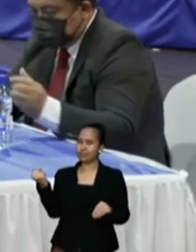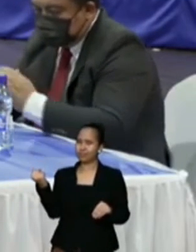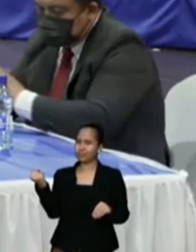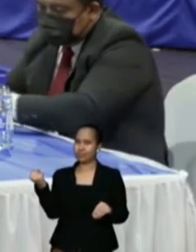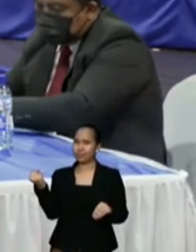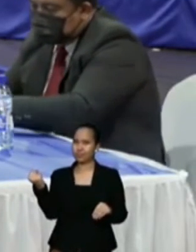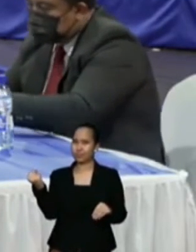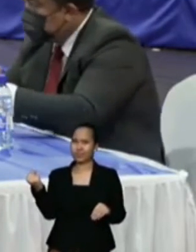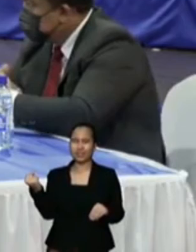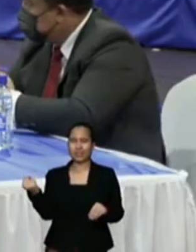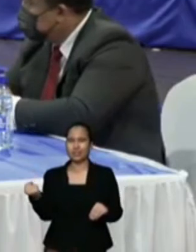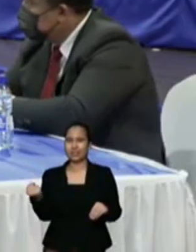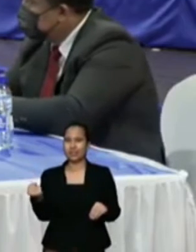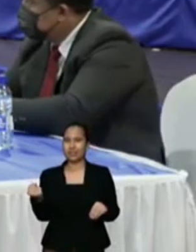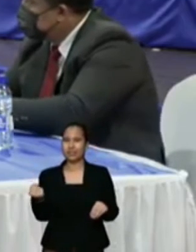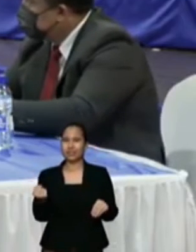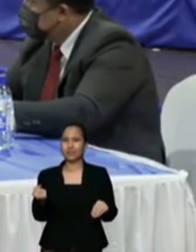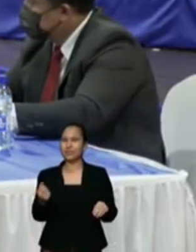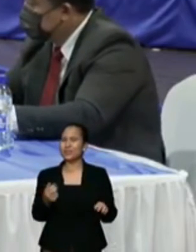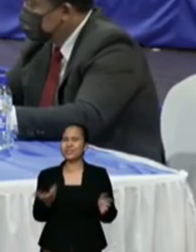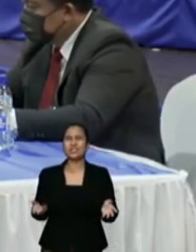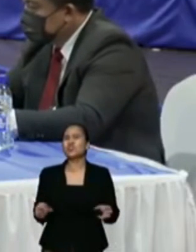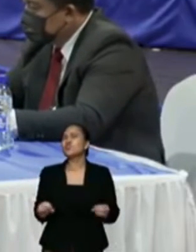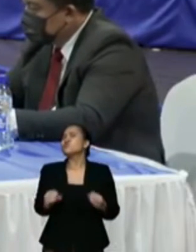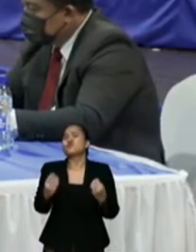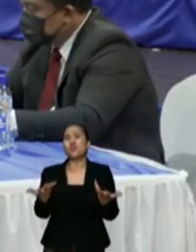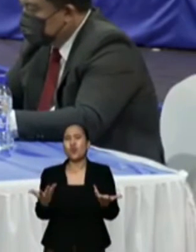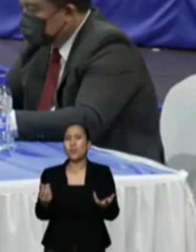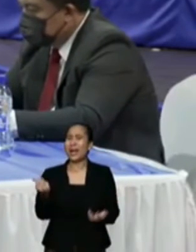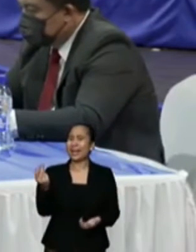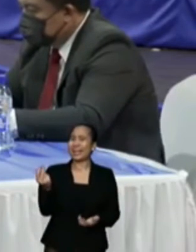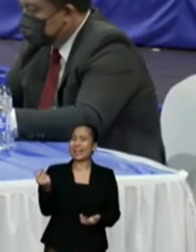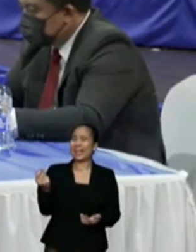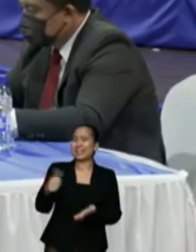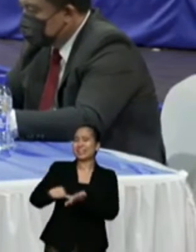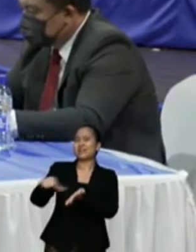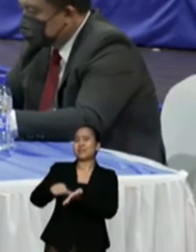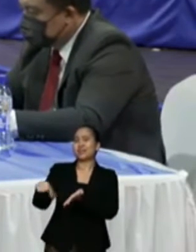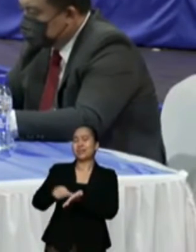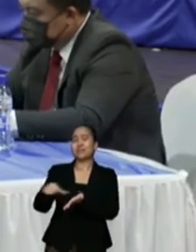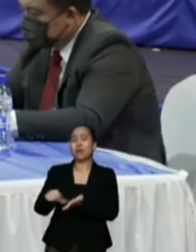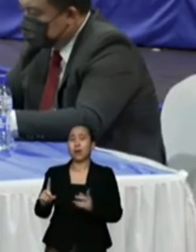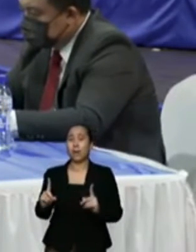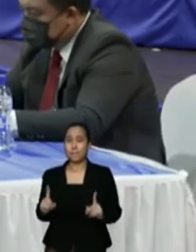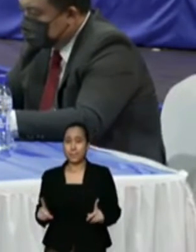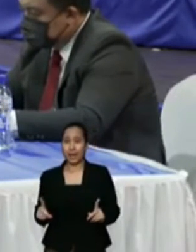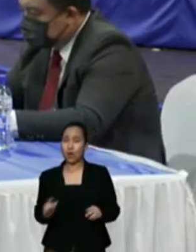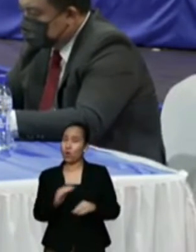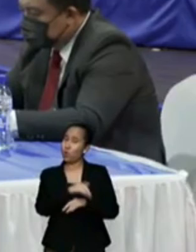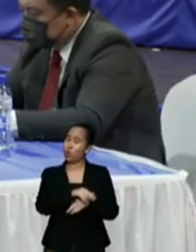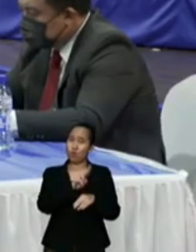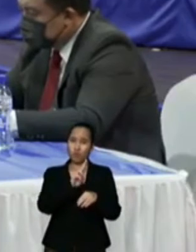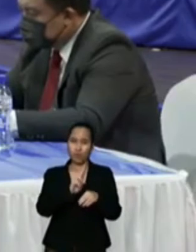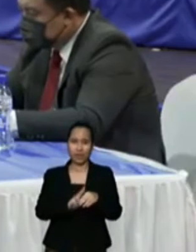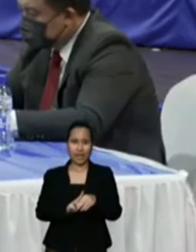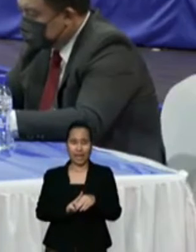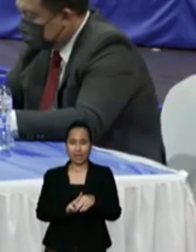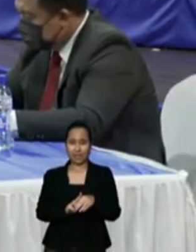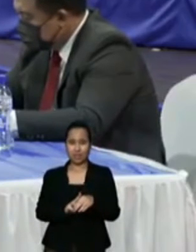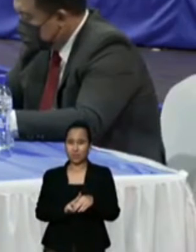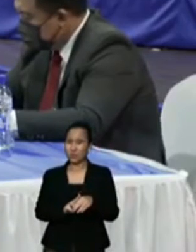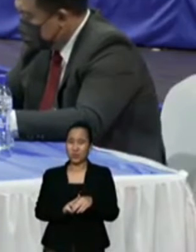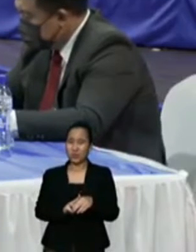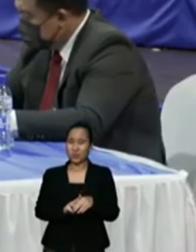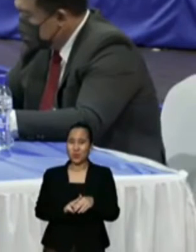we niet onnodig personen in de kosten willen jagen. Maar het mag ook niet zo zijn dat de overheid gaat inkomen